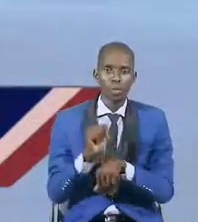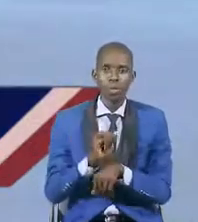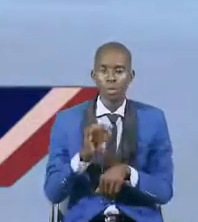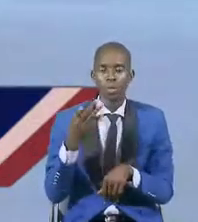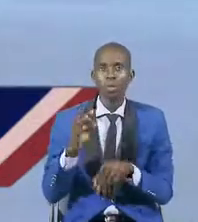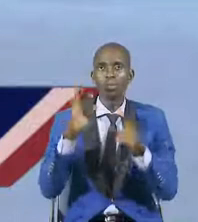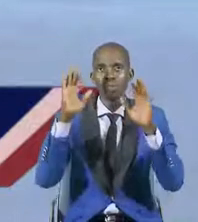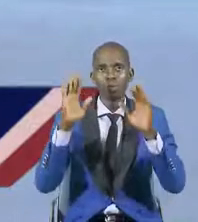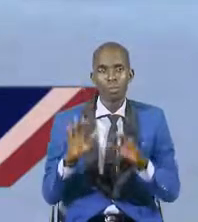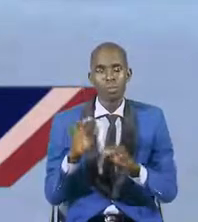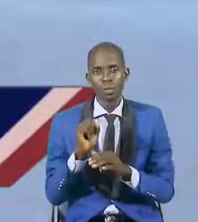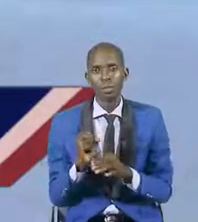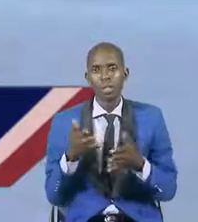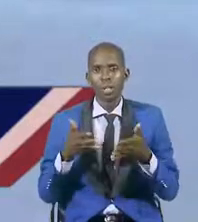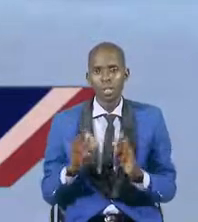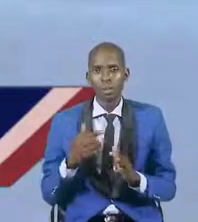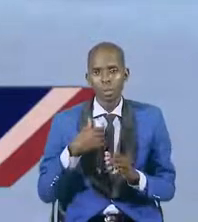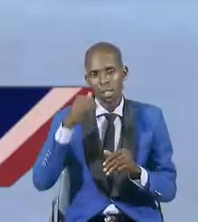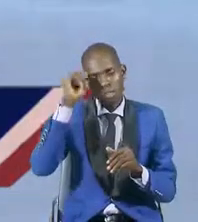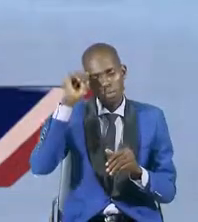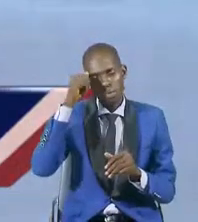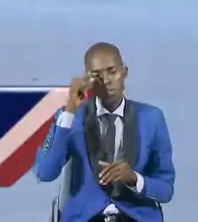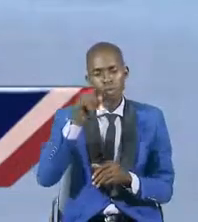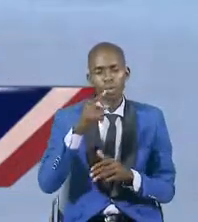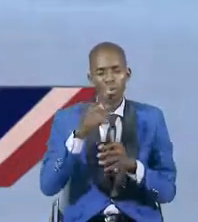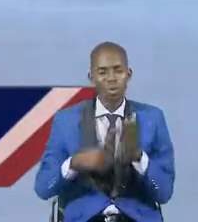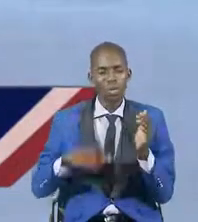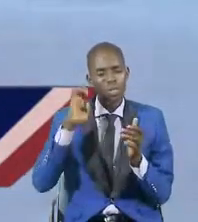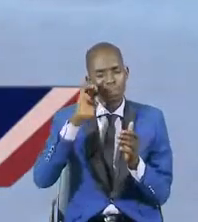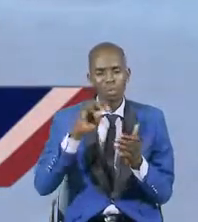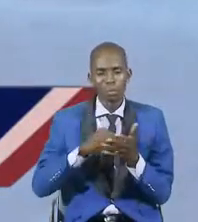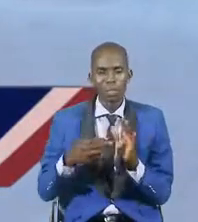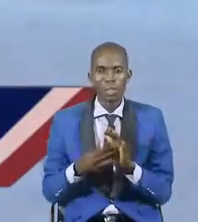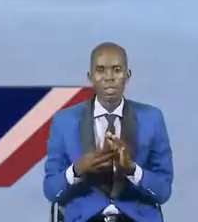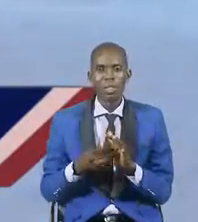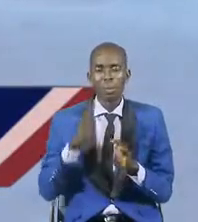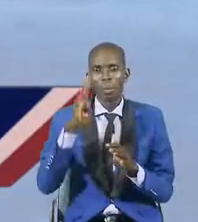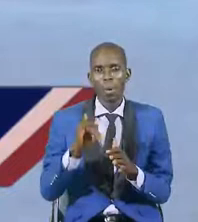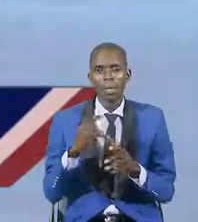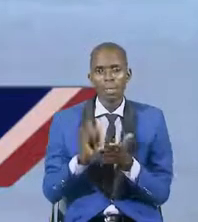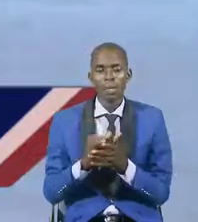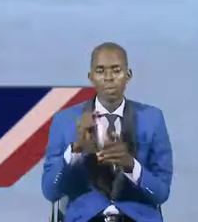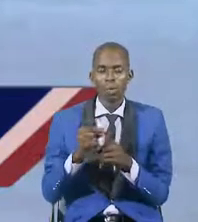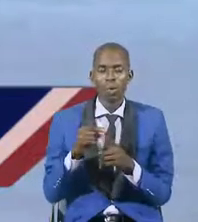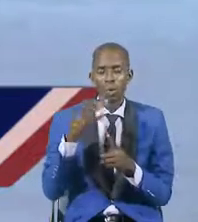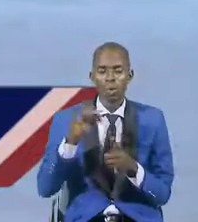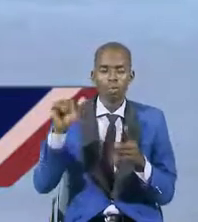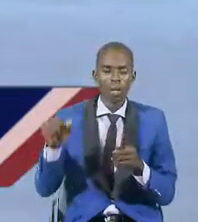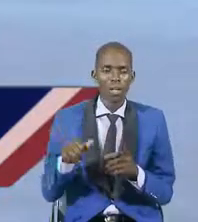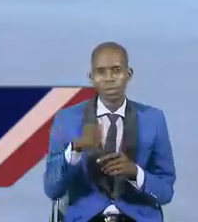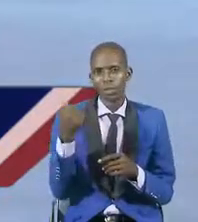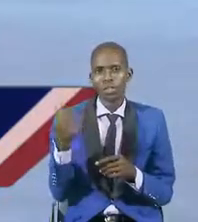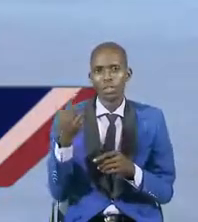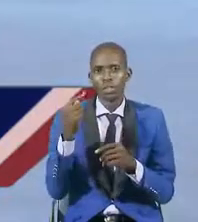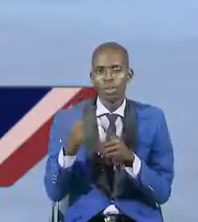don d'opérer des miracles. Laissez-moi vous rappeler quand c'est dit à un autre, la parole de sagesse, à un